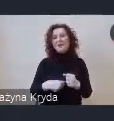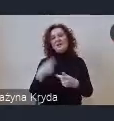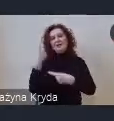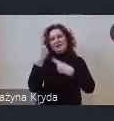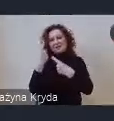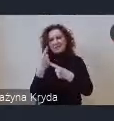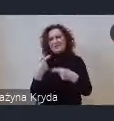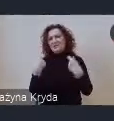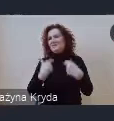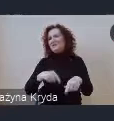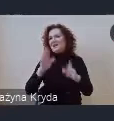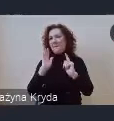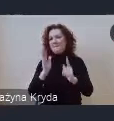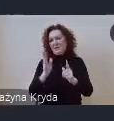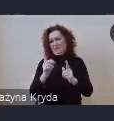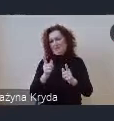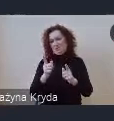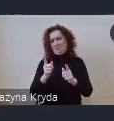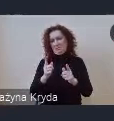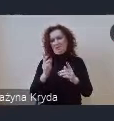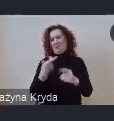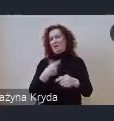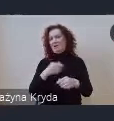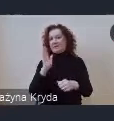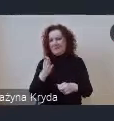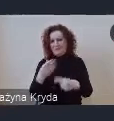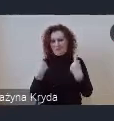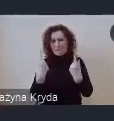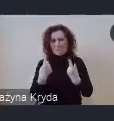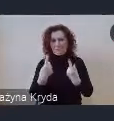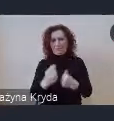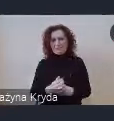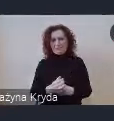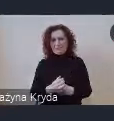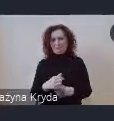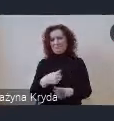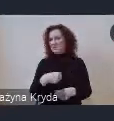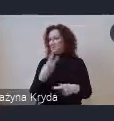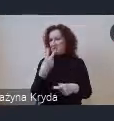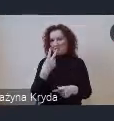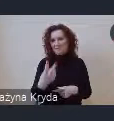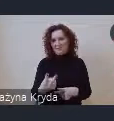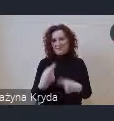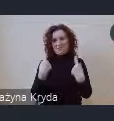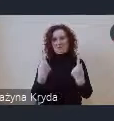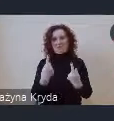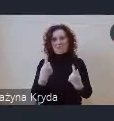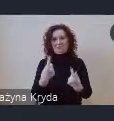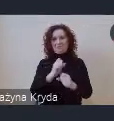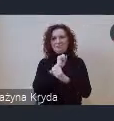tak tak to odczuwam dlatego że ja się jeszcze nie spotkałem z kimkolwiek